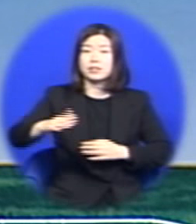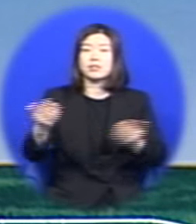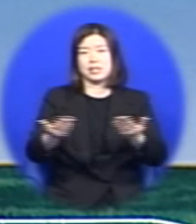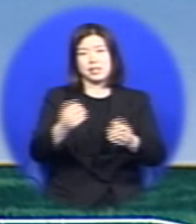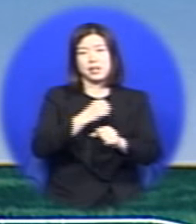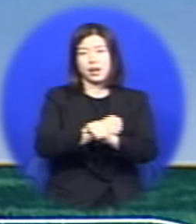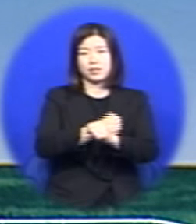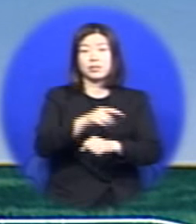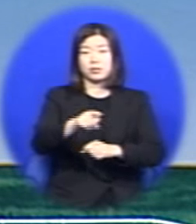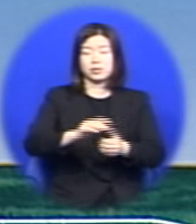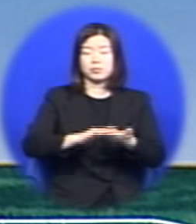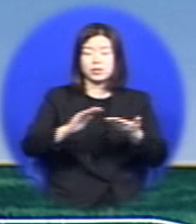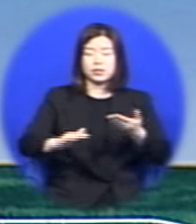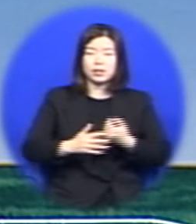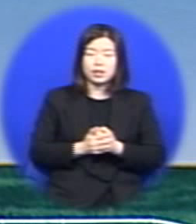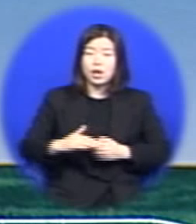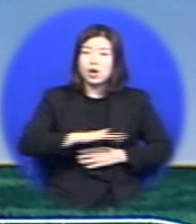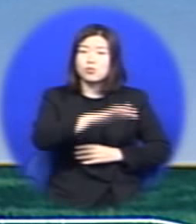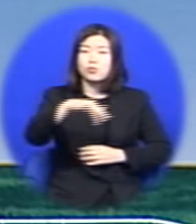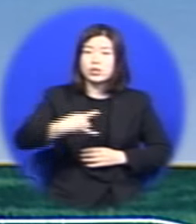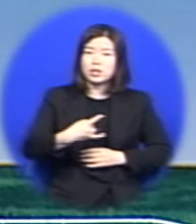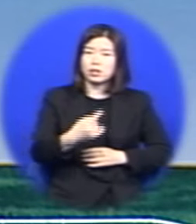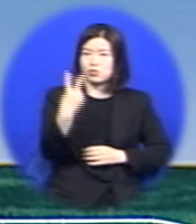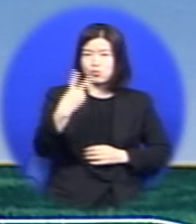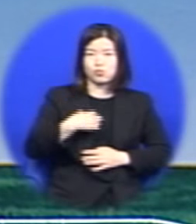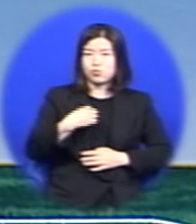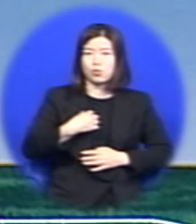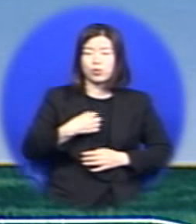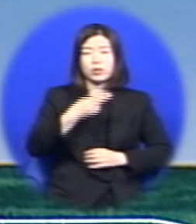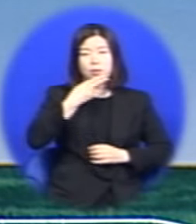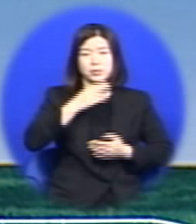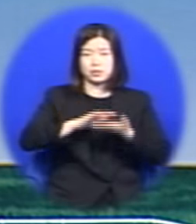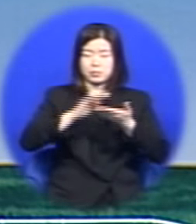거예요. 우리에게는 두 벌 옷이 없습니다.